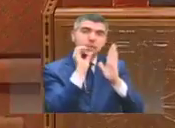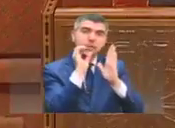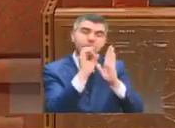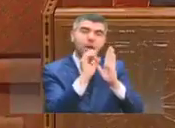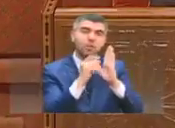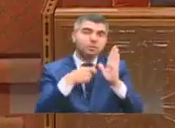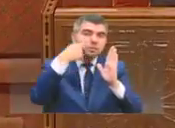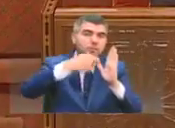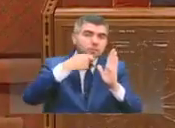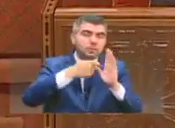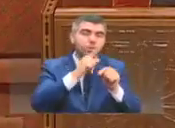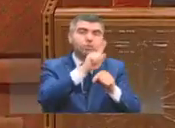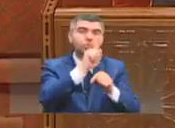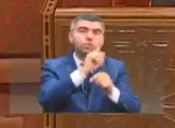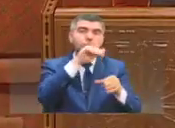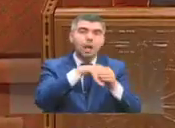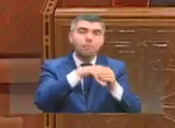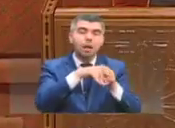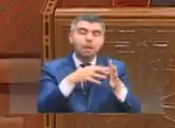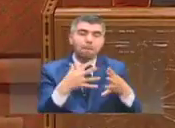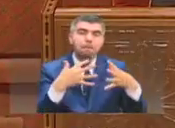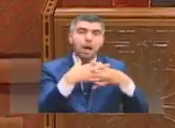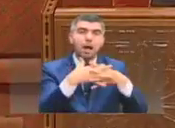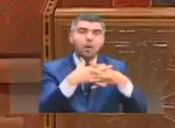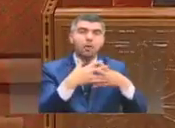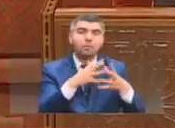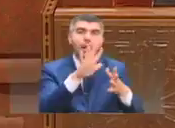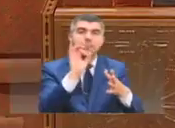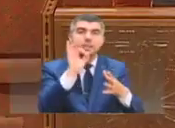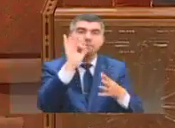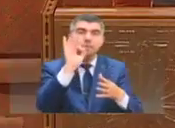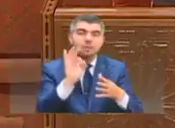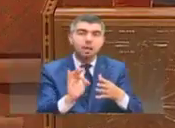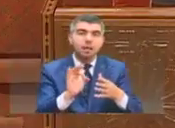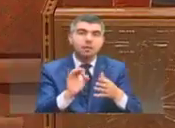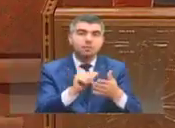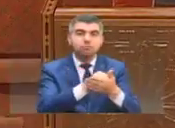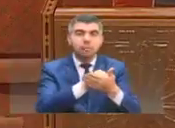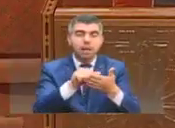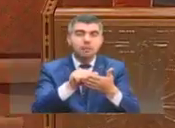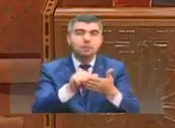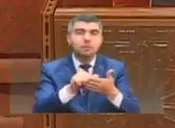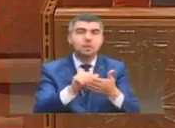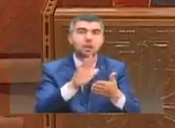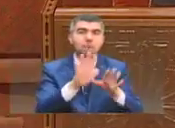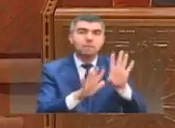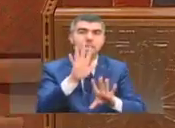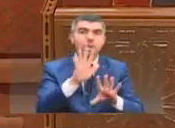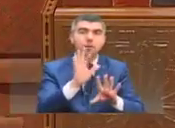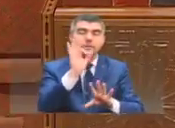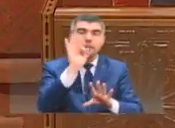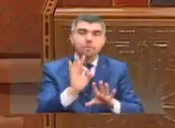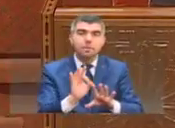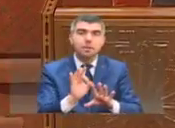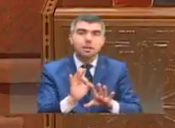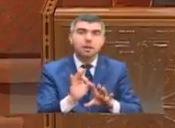الجماعة الترابية في هذه المنظومة اللي كتساهم تقريبا بواحد 50% في الكلفة ديال الشبكة، واحد 15% تقريبا من